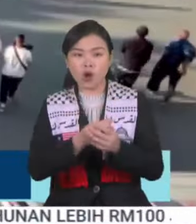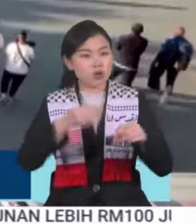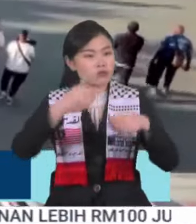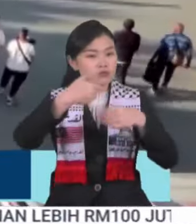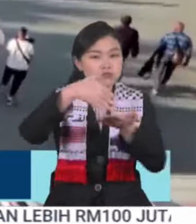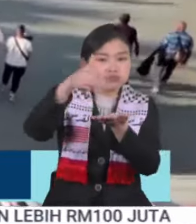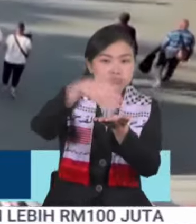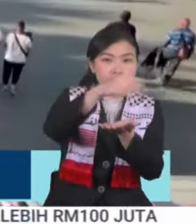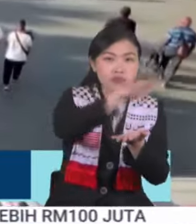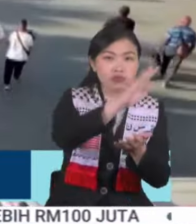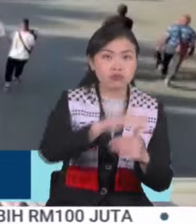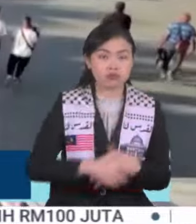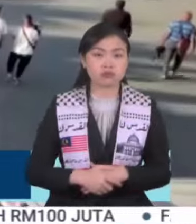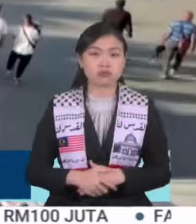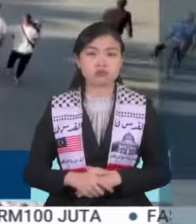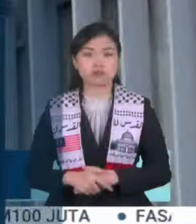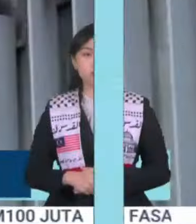sebahagian Dir Al-Balah.